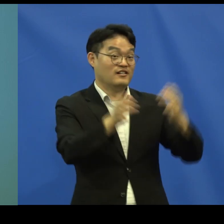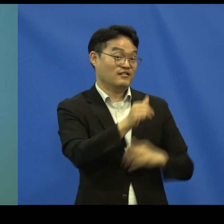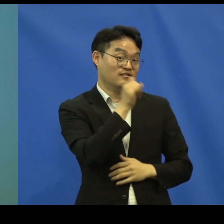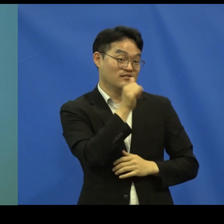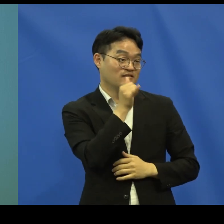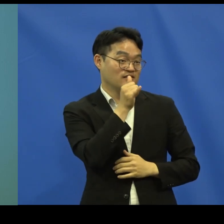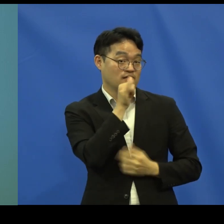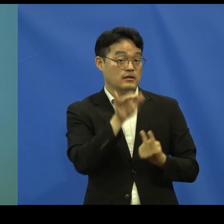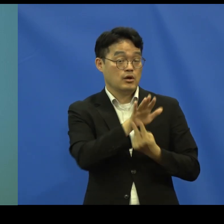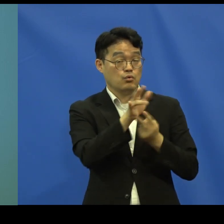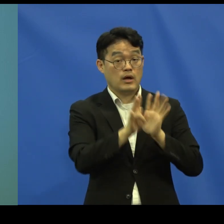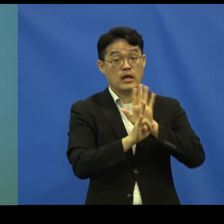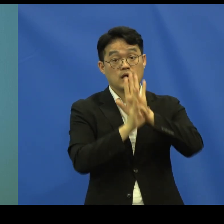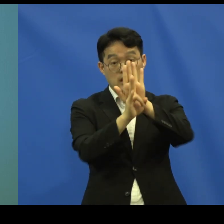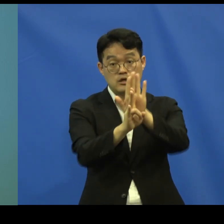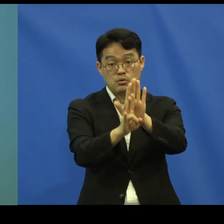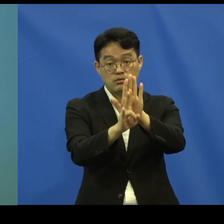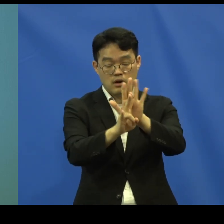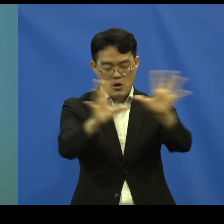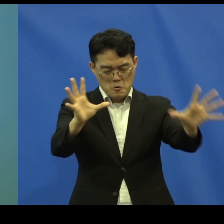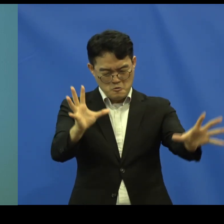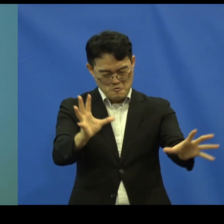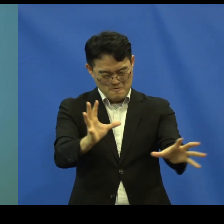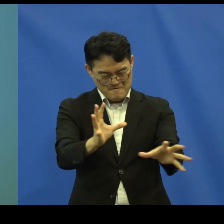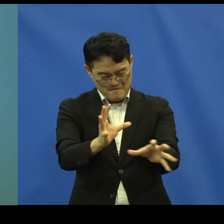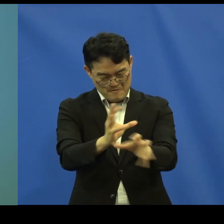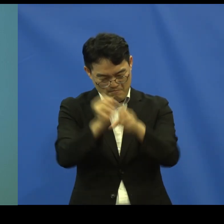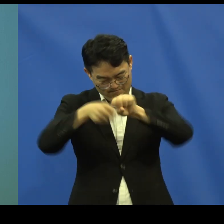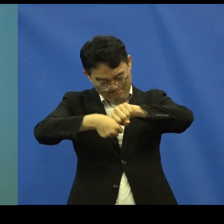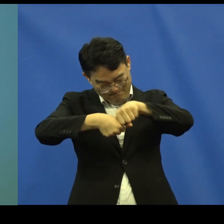예배. 사실상